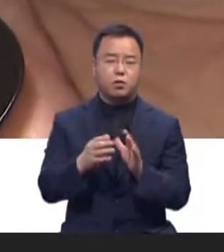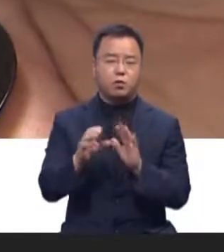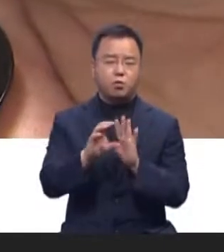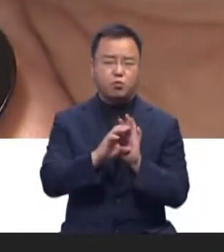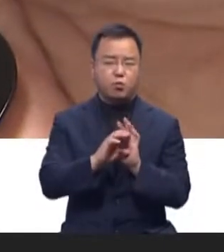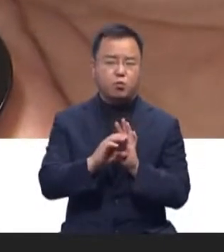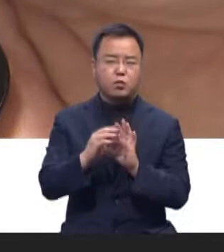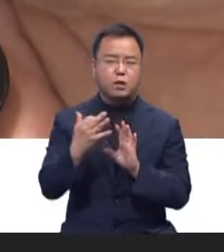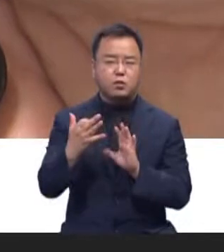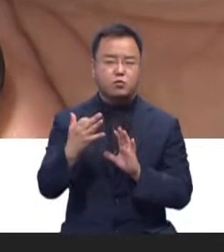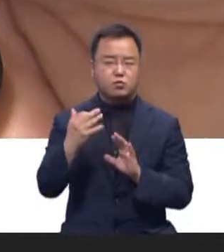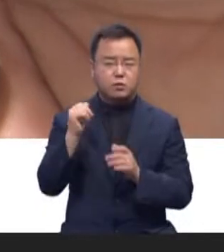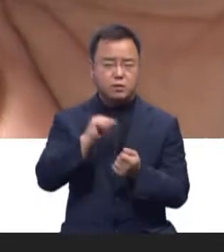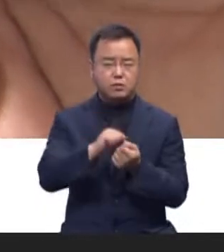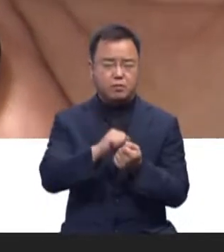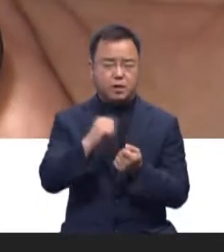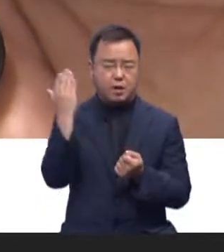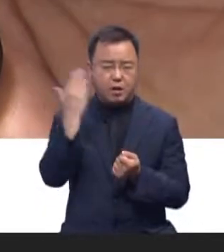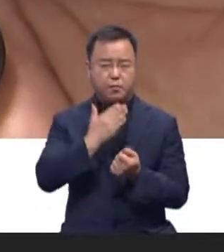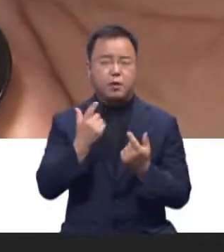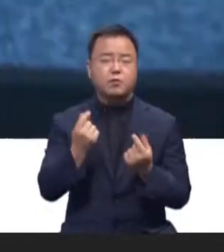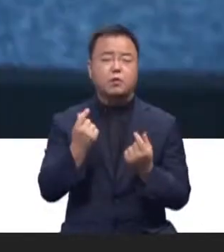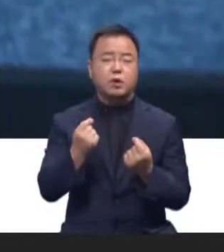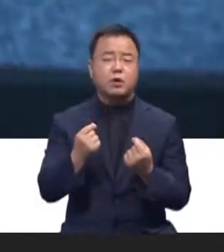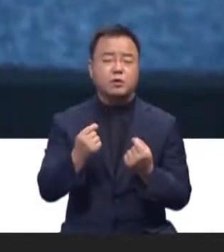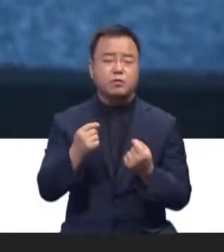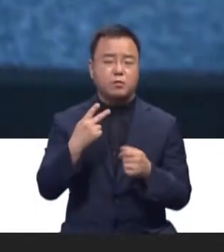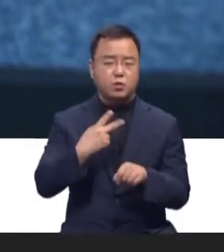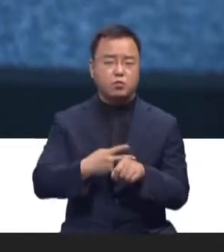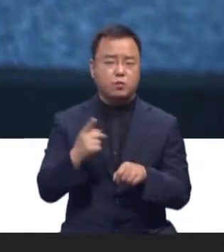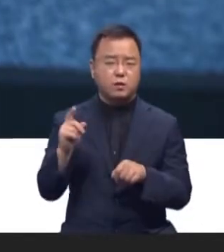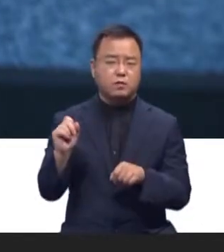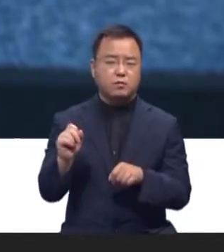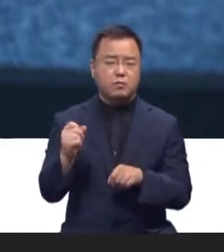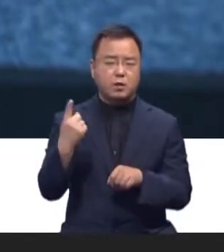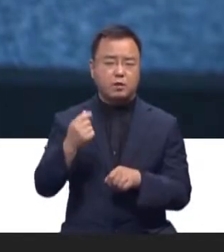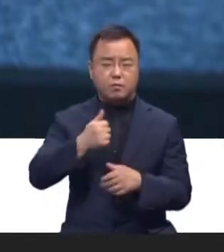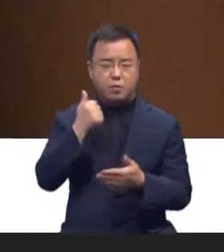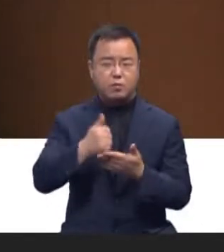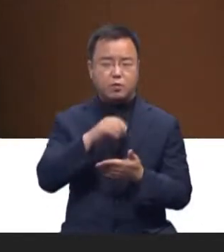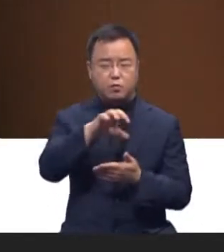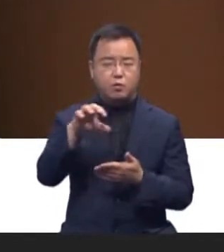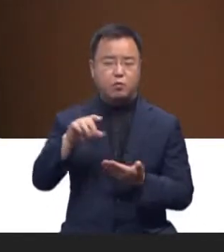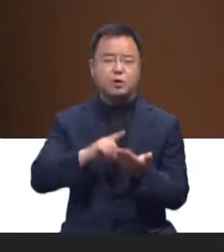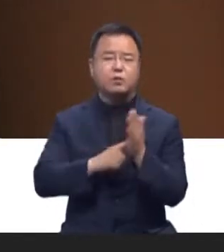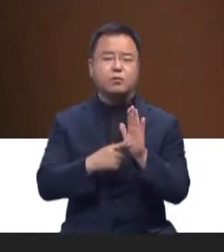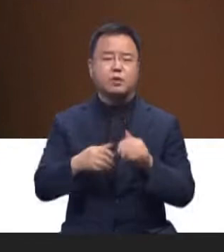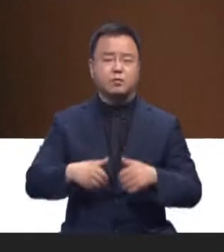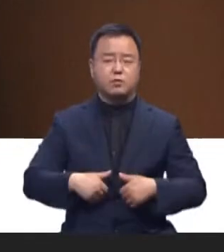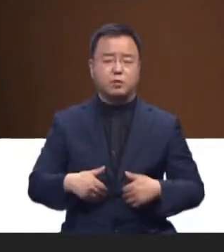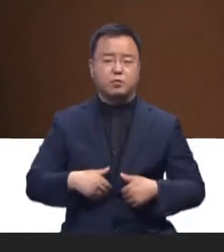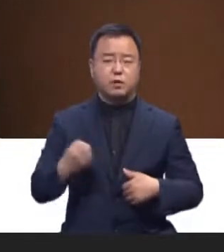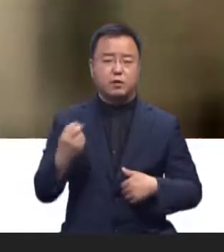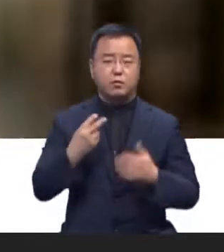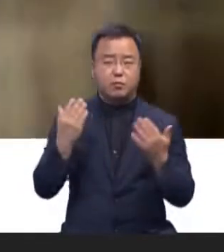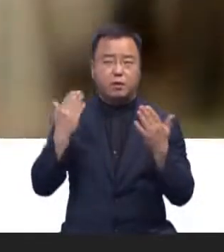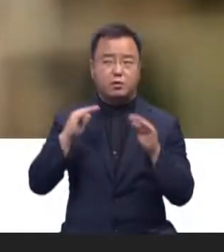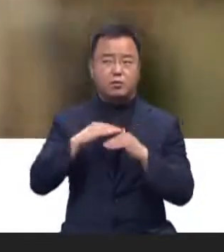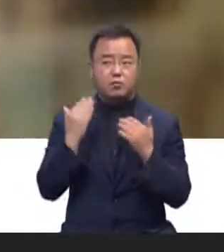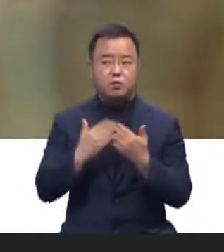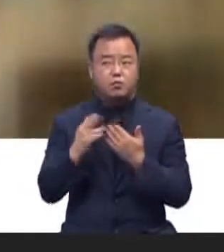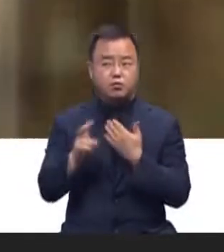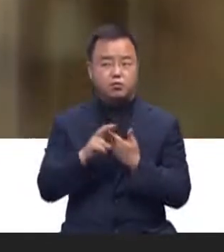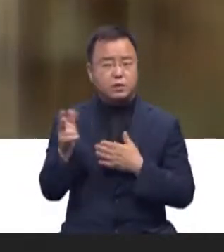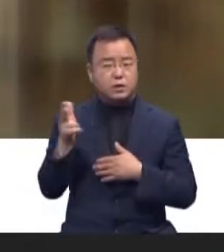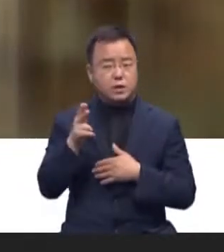교육당국도 범죄가 일어난 장소들을 실명으로 공개해서 대처할 수 있도록 해주면 정말 좋겠습니다. 또 학교 전체적으로 불법 촬영 기기가